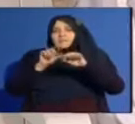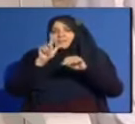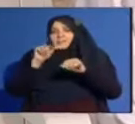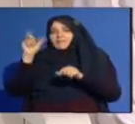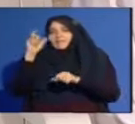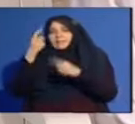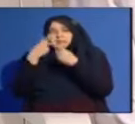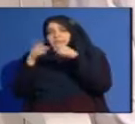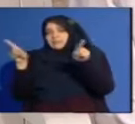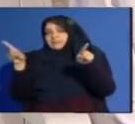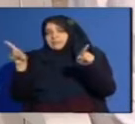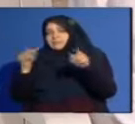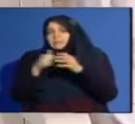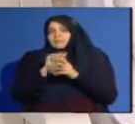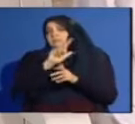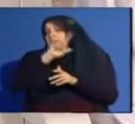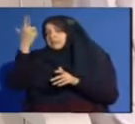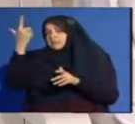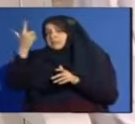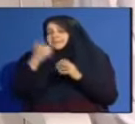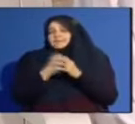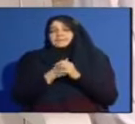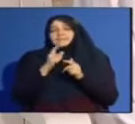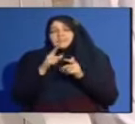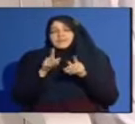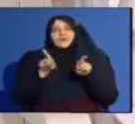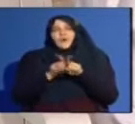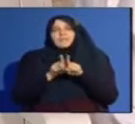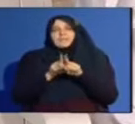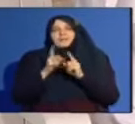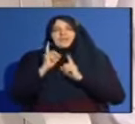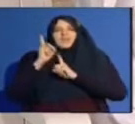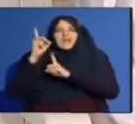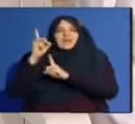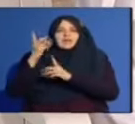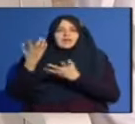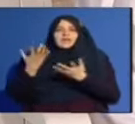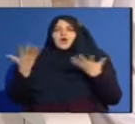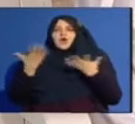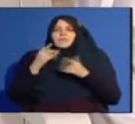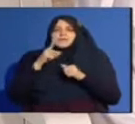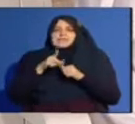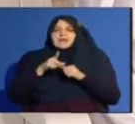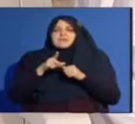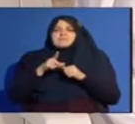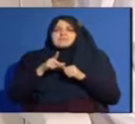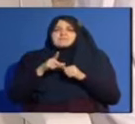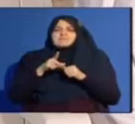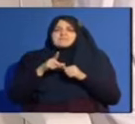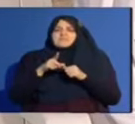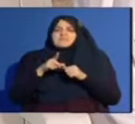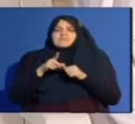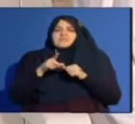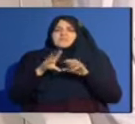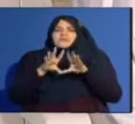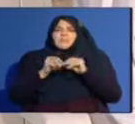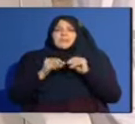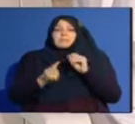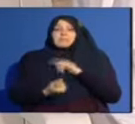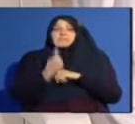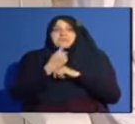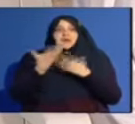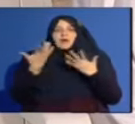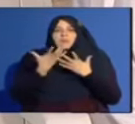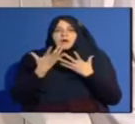آخر. نعم. إذن هذا تحدي كبير. كيف تتميز هذه الأسرة في تدينها؟ ما